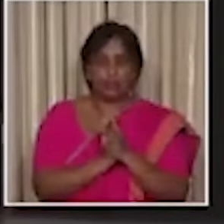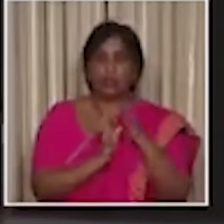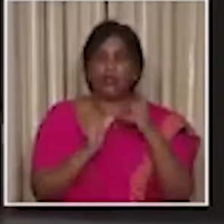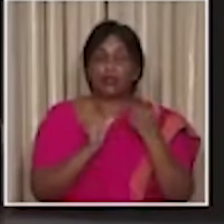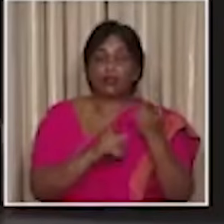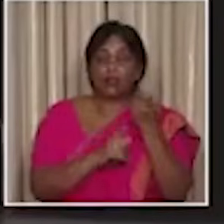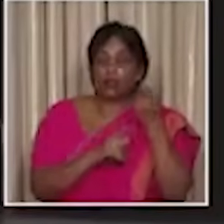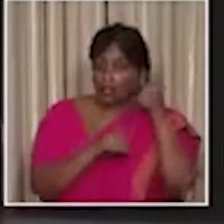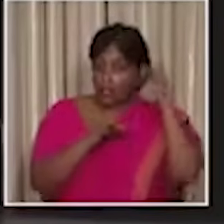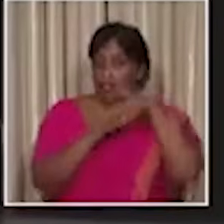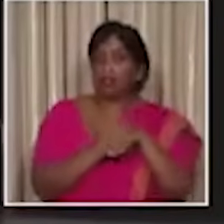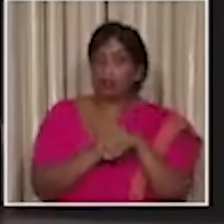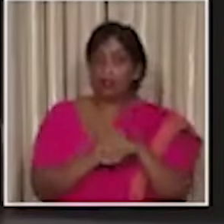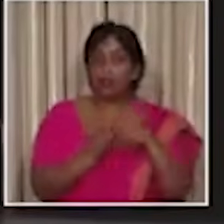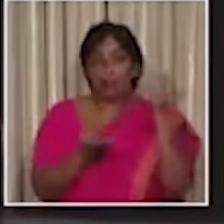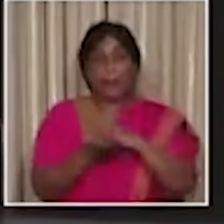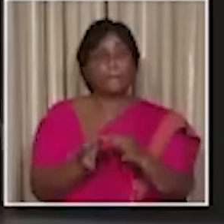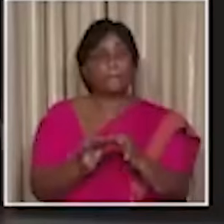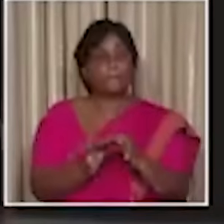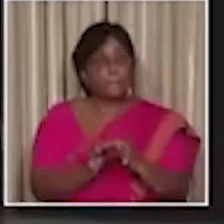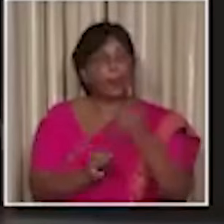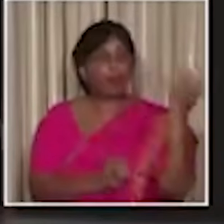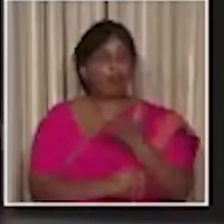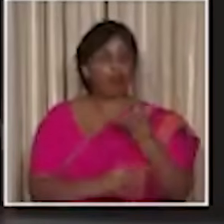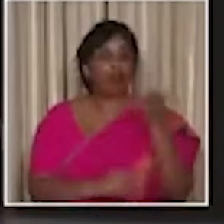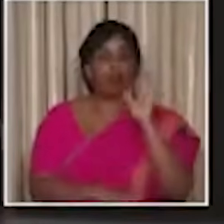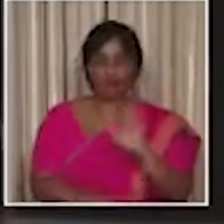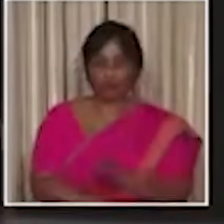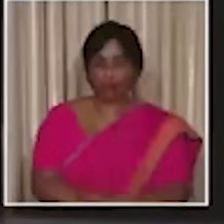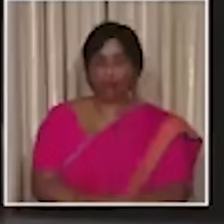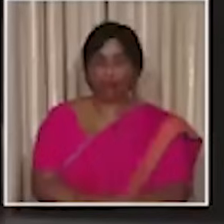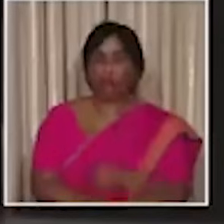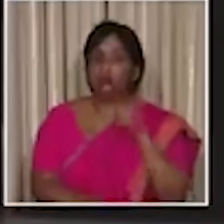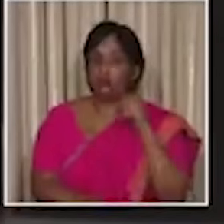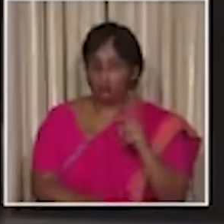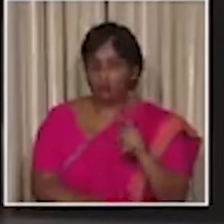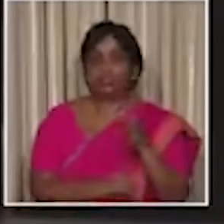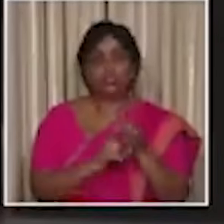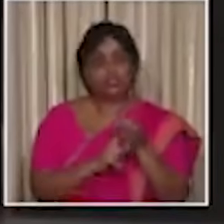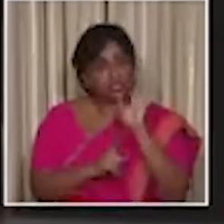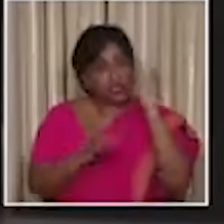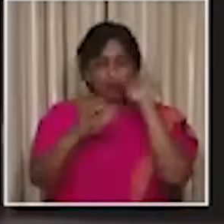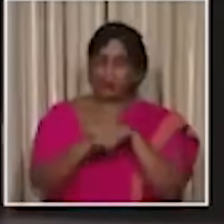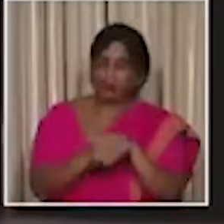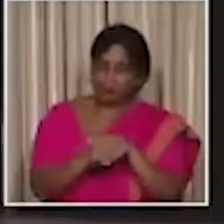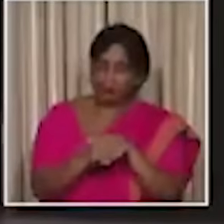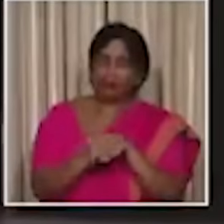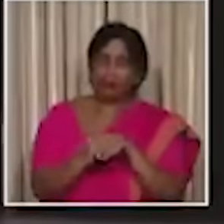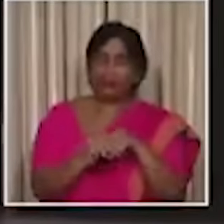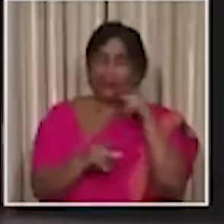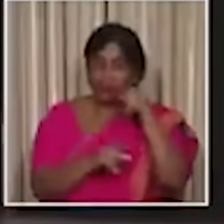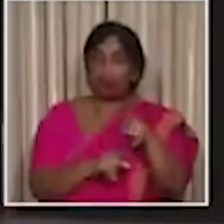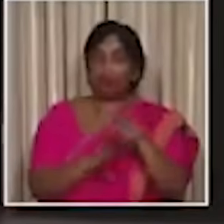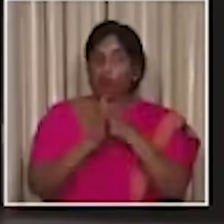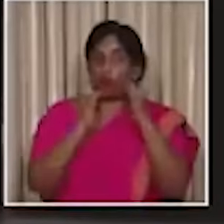ඇඩිෂන් ඒක ඇස්ටිමේට් කරොත් තව බිලියන ගණනක තියෙනවා එතන විපක්ෂ නායකතුමා. ඔබතුමාලා ජනාධිපති වුණොත් ඔබතුමාලාට මේක